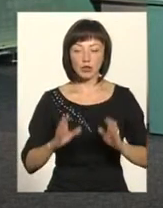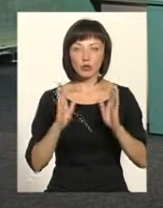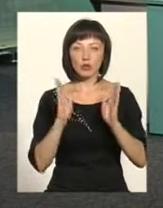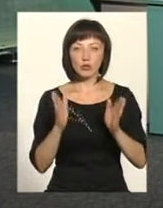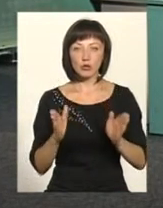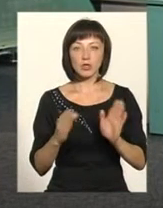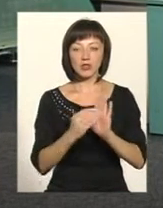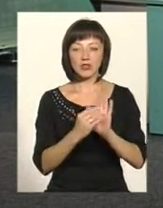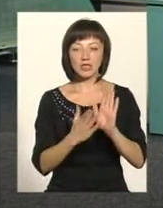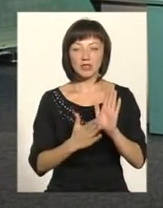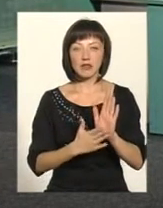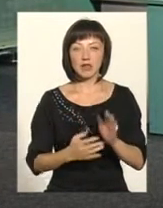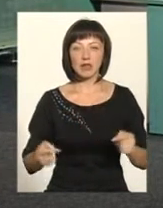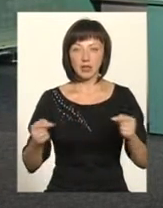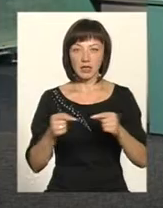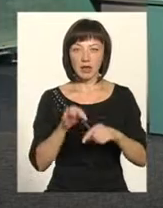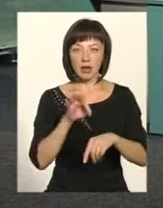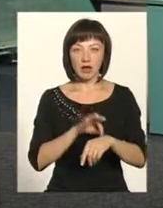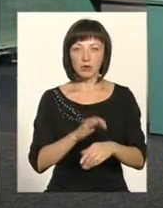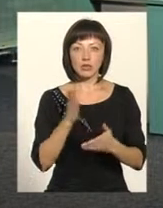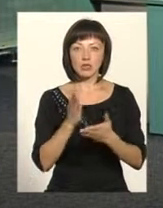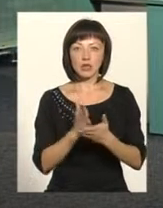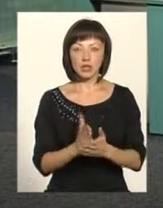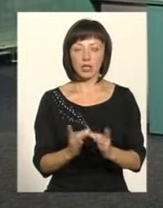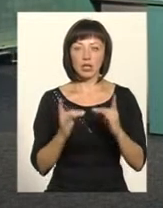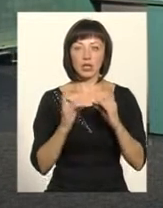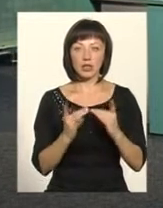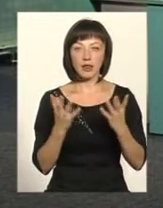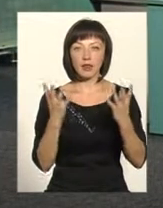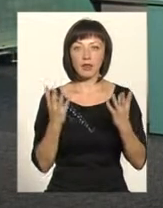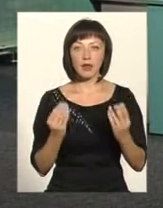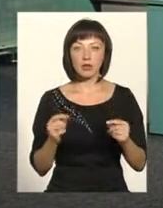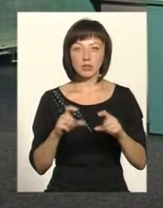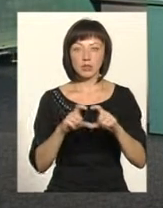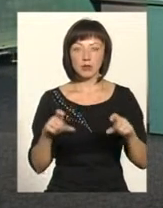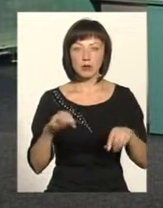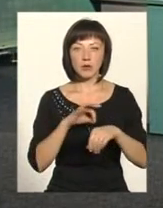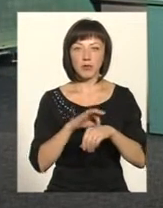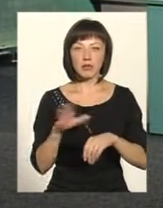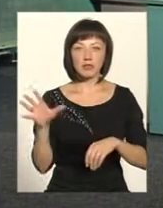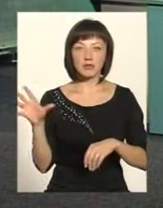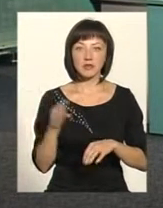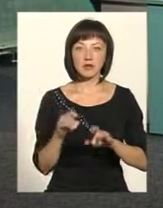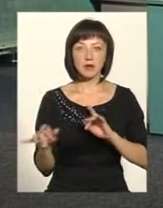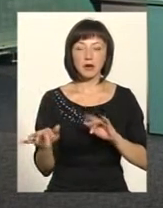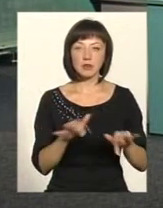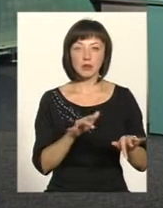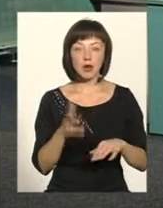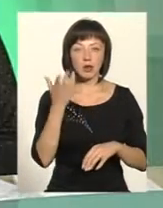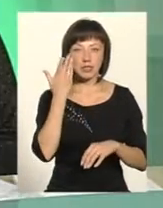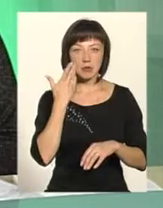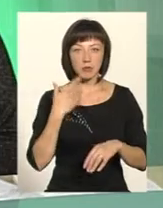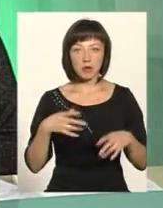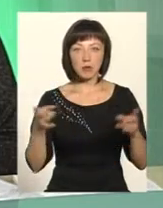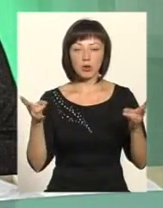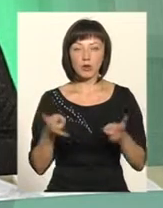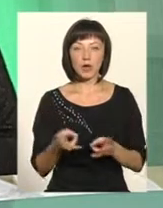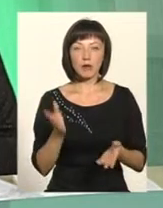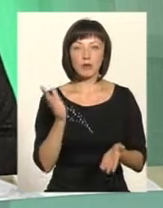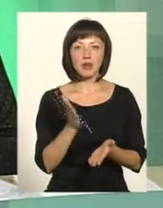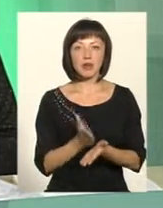виставлений діагноз, є ліжка денного стаціонару, буде хворий пролікований, проведені всі маніпуляції, при потребі є